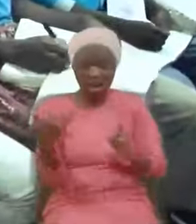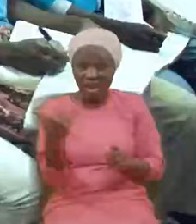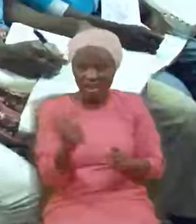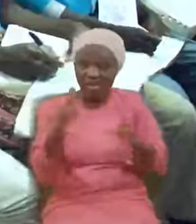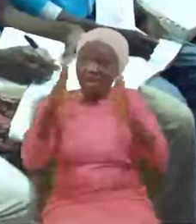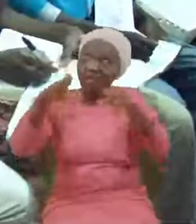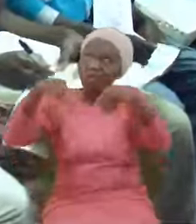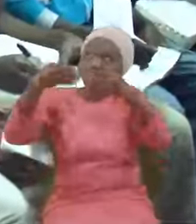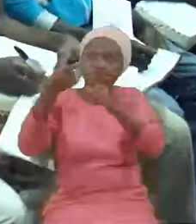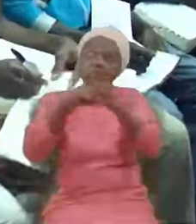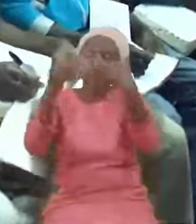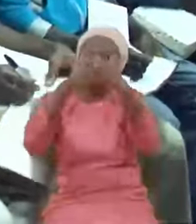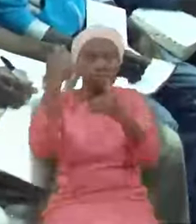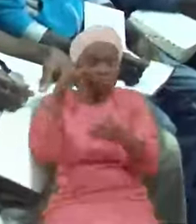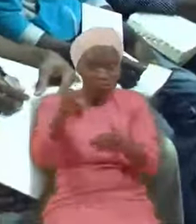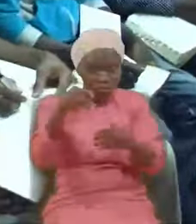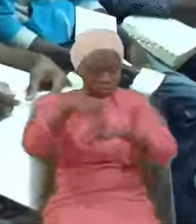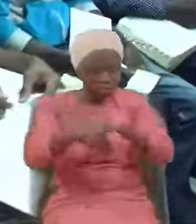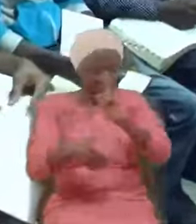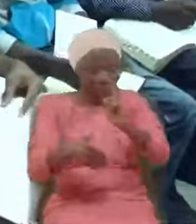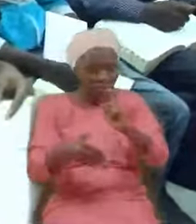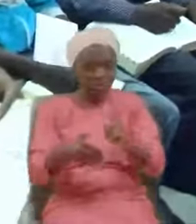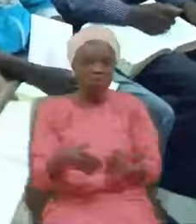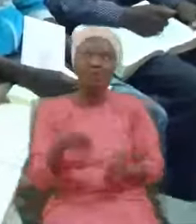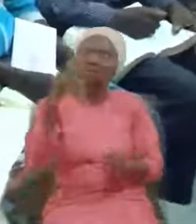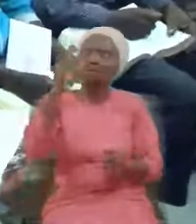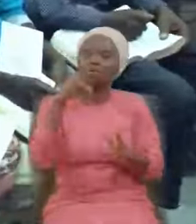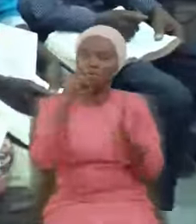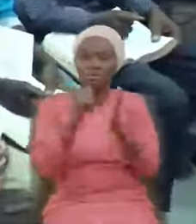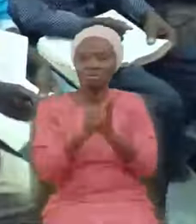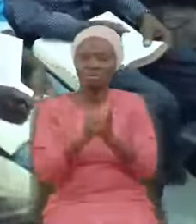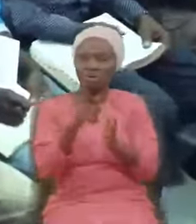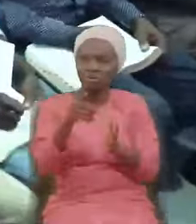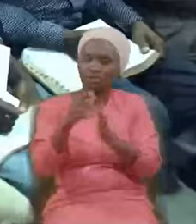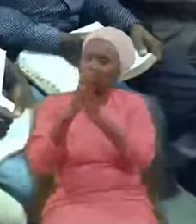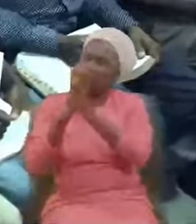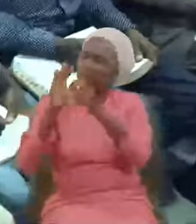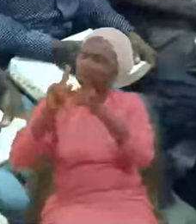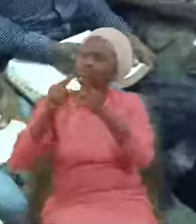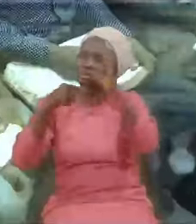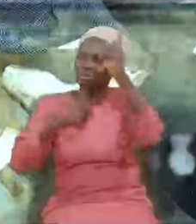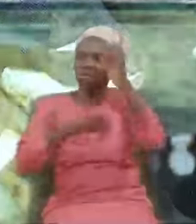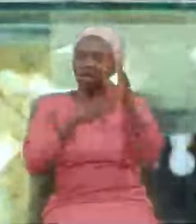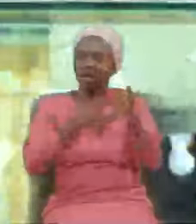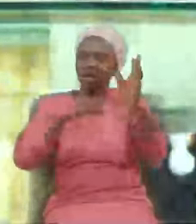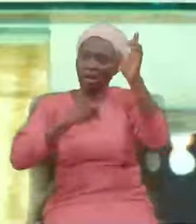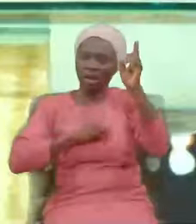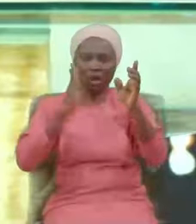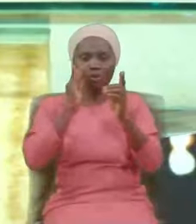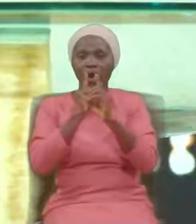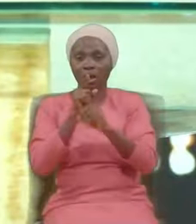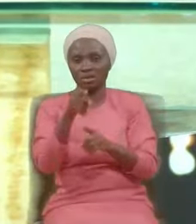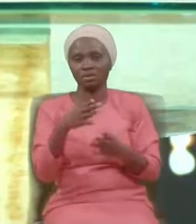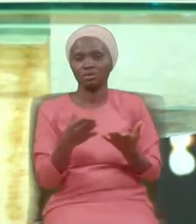de provision ce soir? Invoque-moi et je te répondrai.